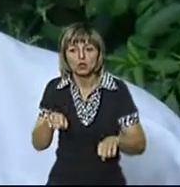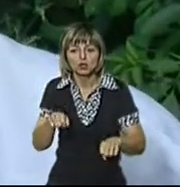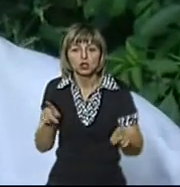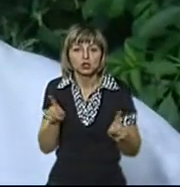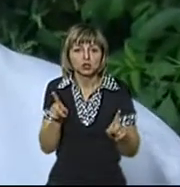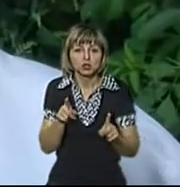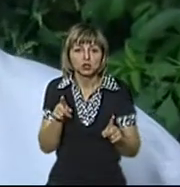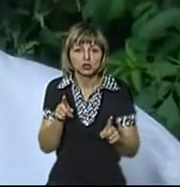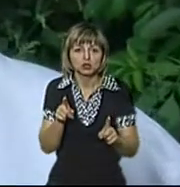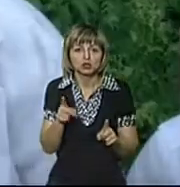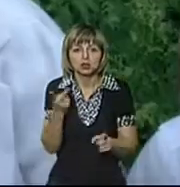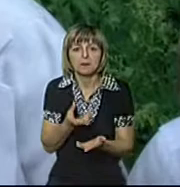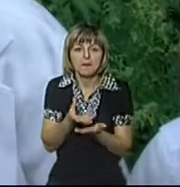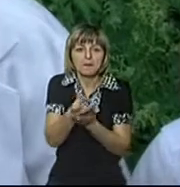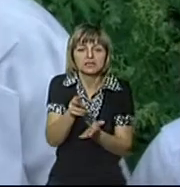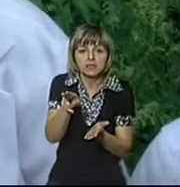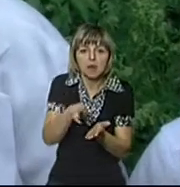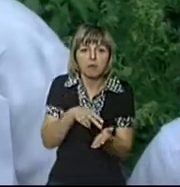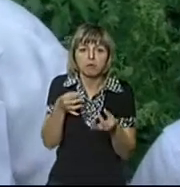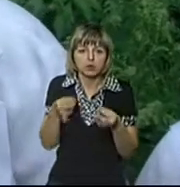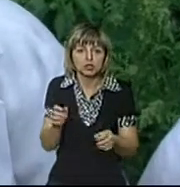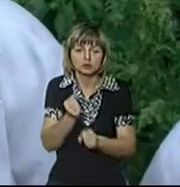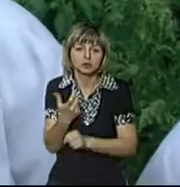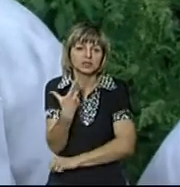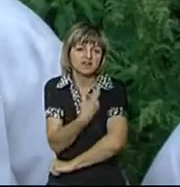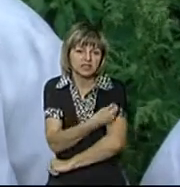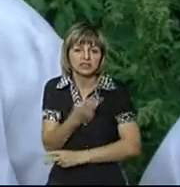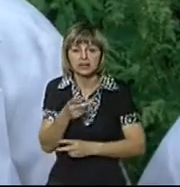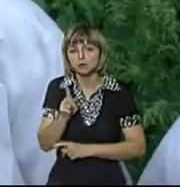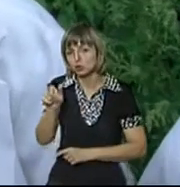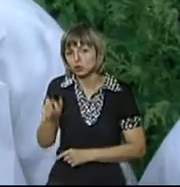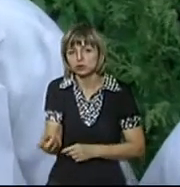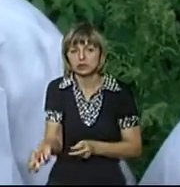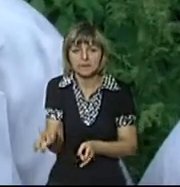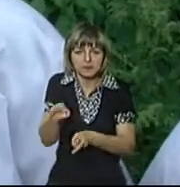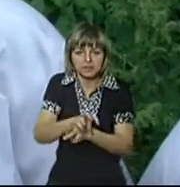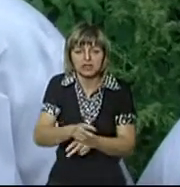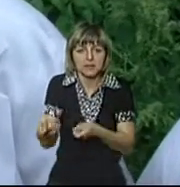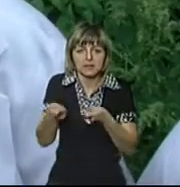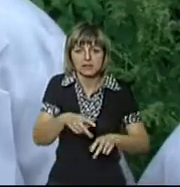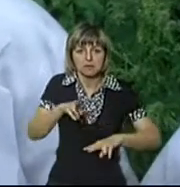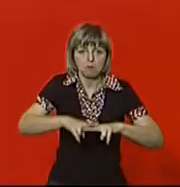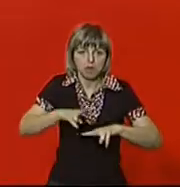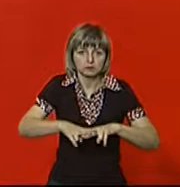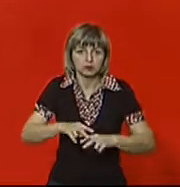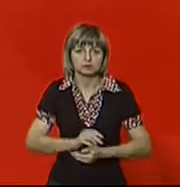Думають, що за них треба платити податки. Щоб провести вакцинацію, треба, щоб людина прийшла з паспортом.